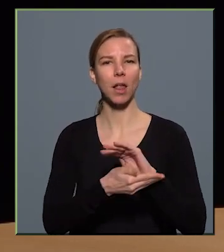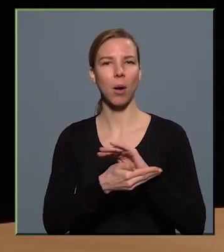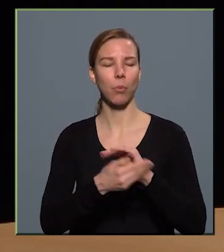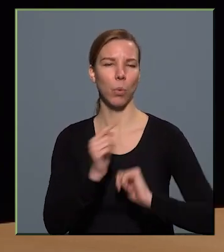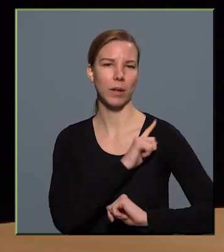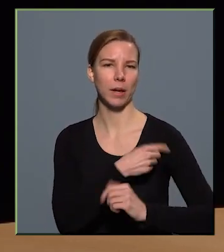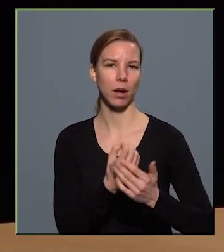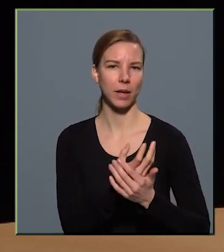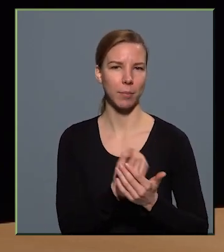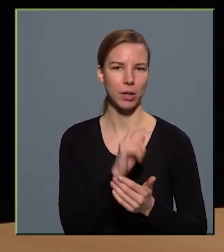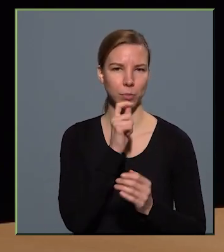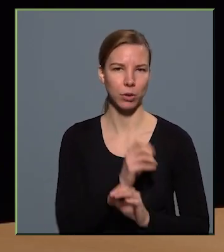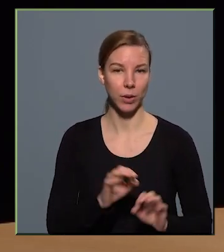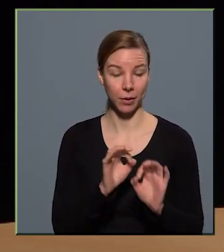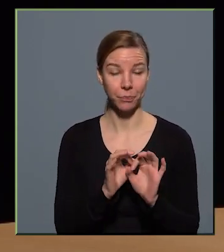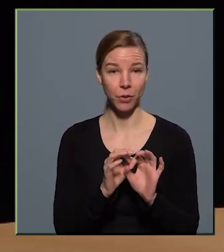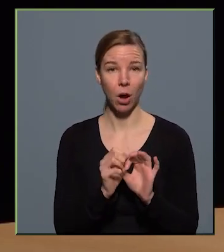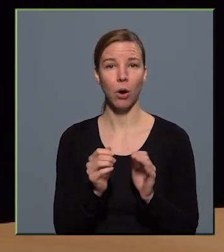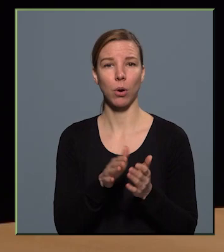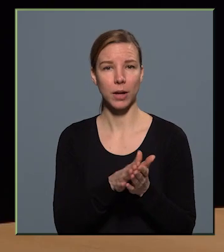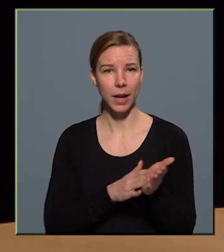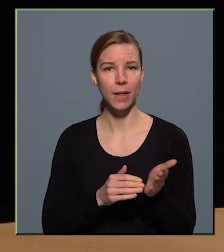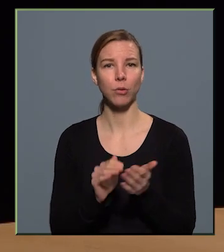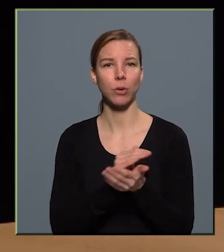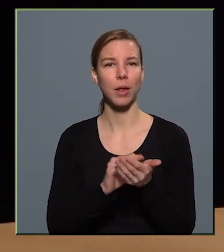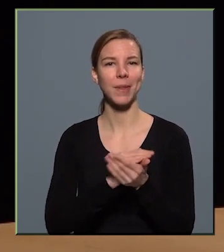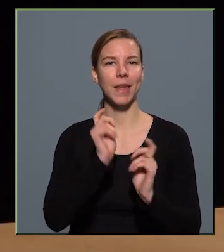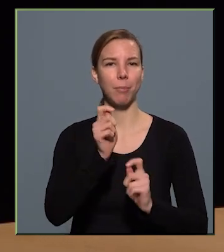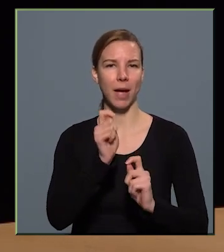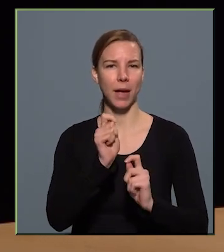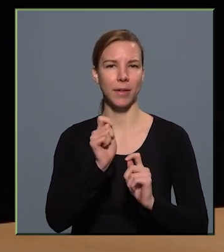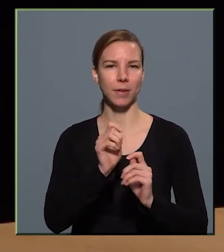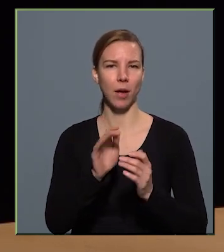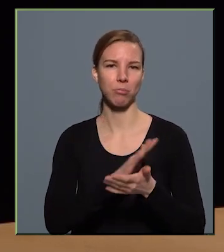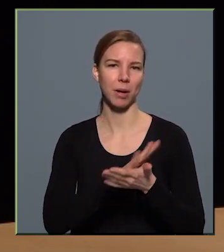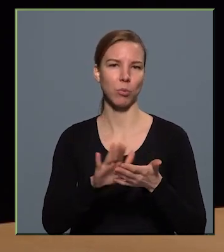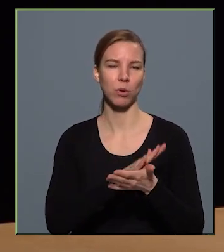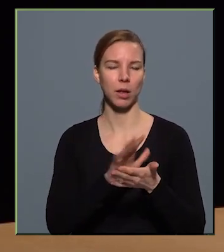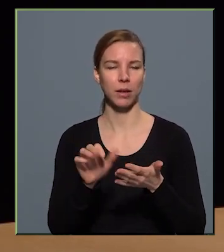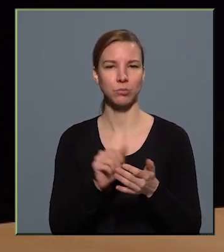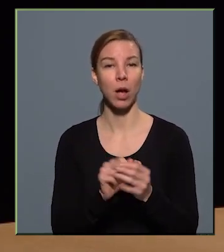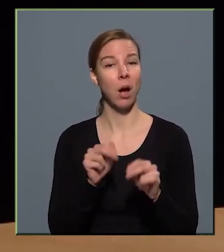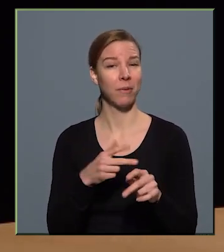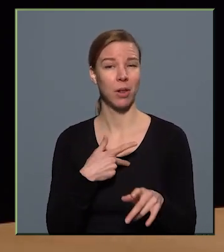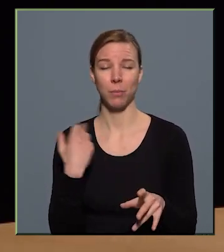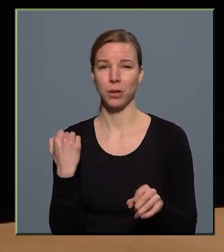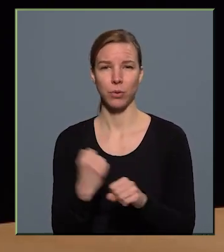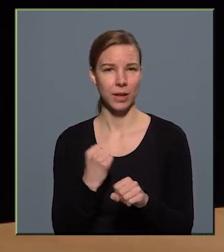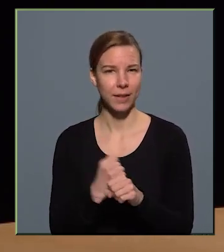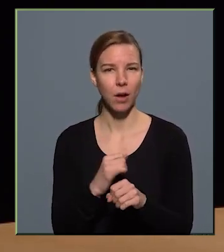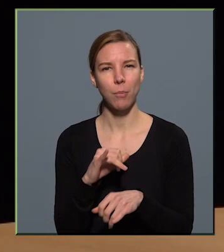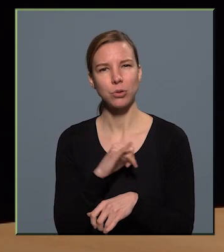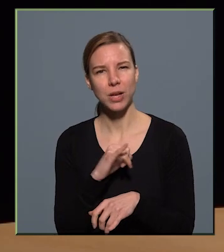hiszen akkoriban kezdődött a magyarországi szénbányászatnak a felszámolása, ami szintén egy nagyon izgalmas, nagyon érdekes,